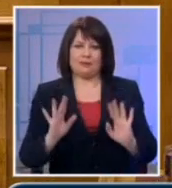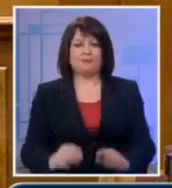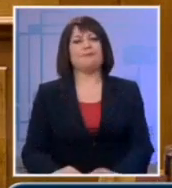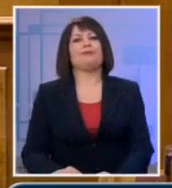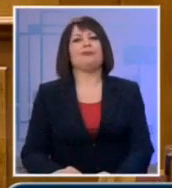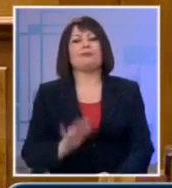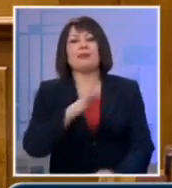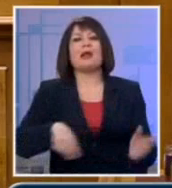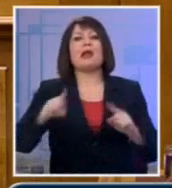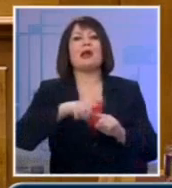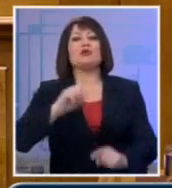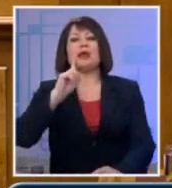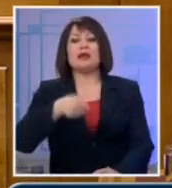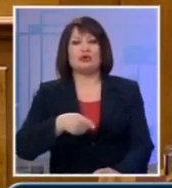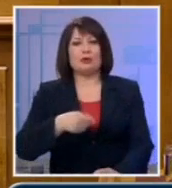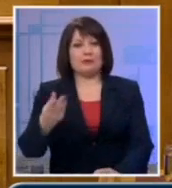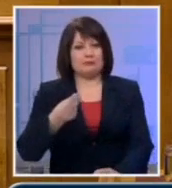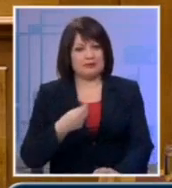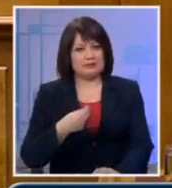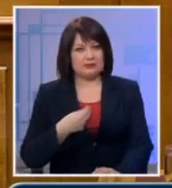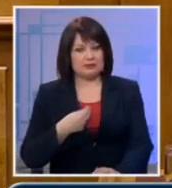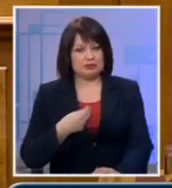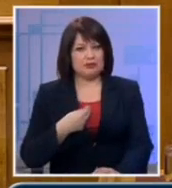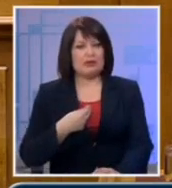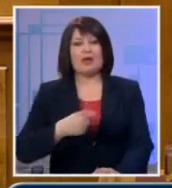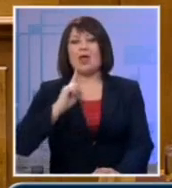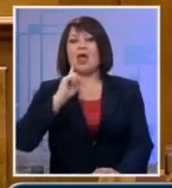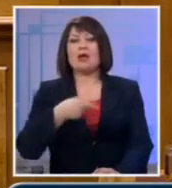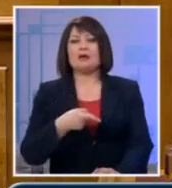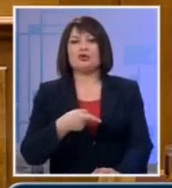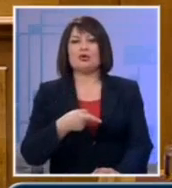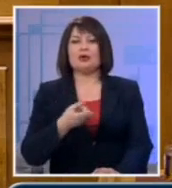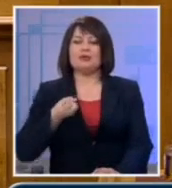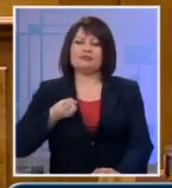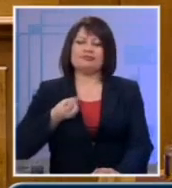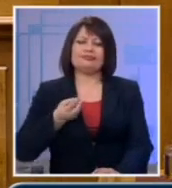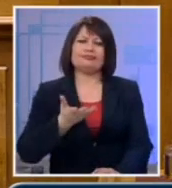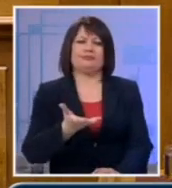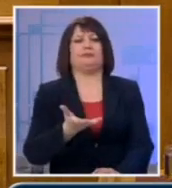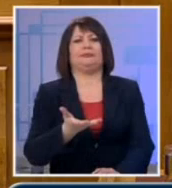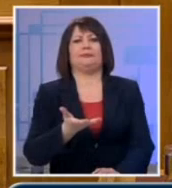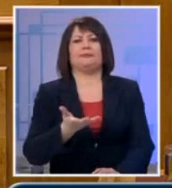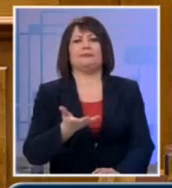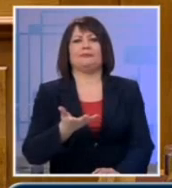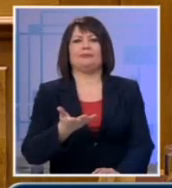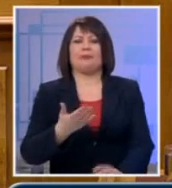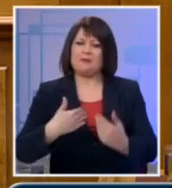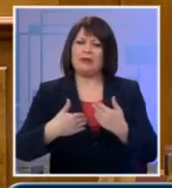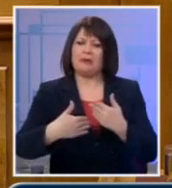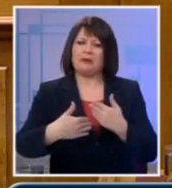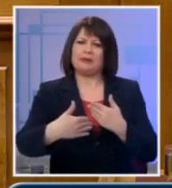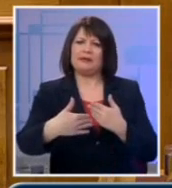Αυτή τη λαϊκή εντολή, μια λαϊκή εντολή που πολλαπλασιάστηκε τις μέρες που ακολούθησαν